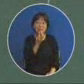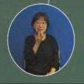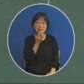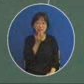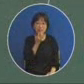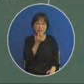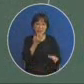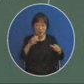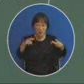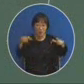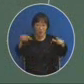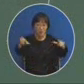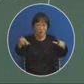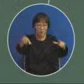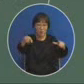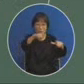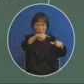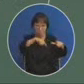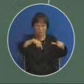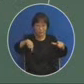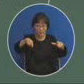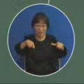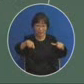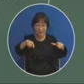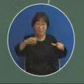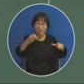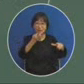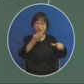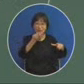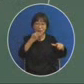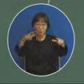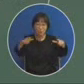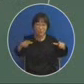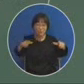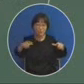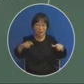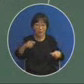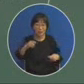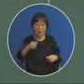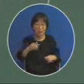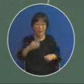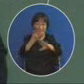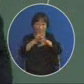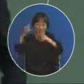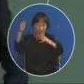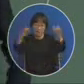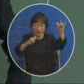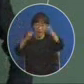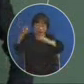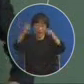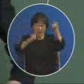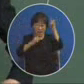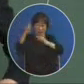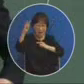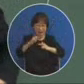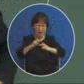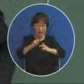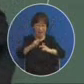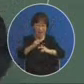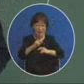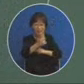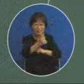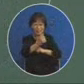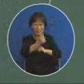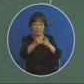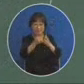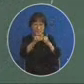모아놓고 뭐 사실은 싫어합니다. And so, what you really need to know is that when we have all the multi-disciples gathered in one location in